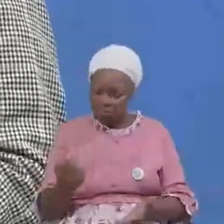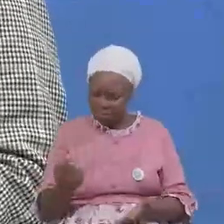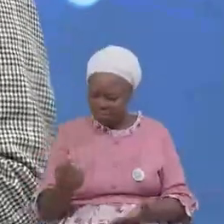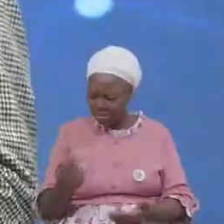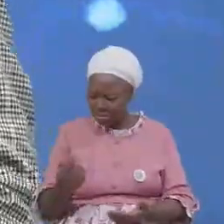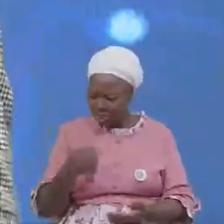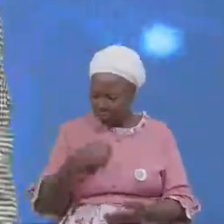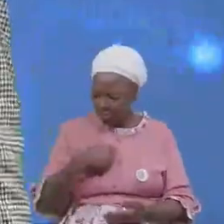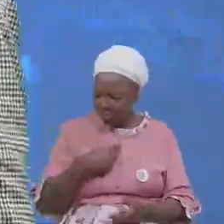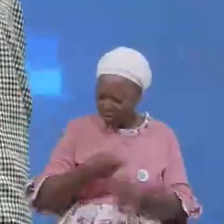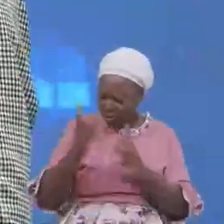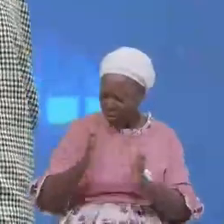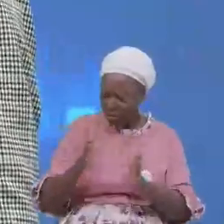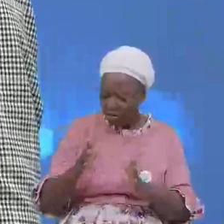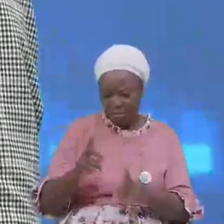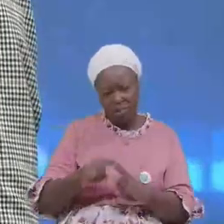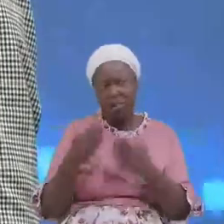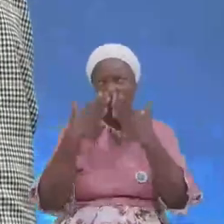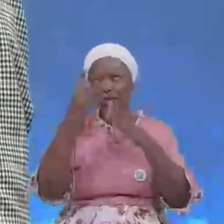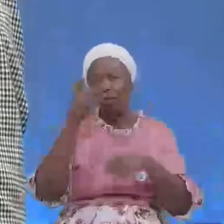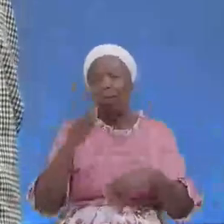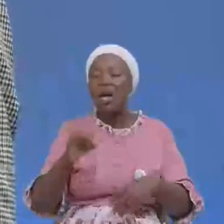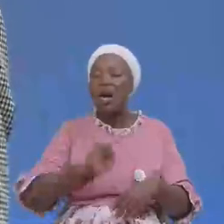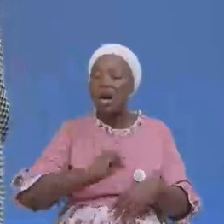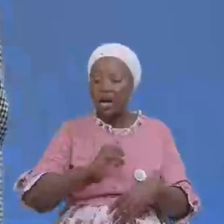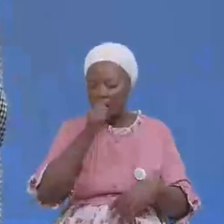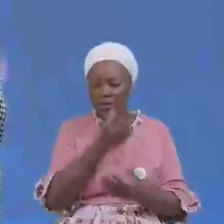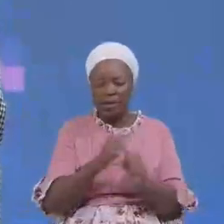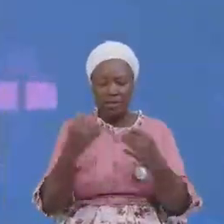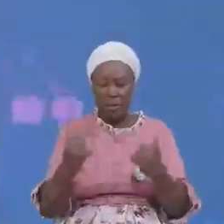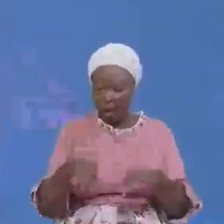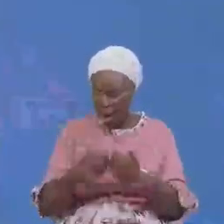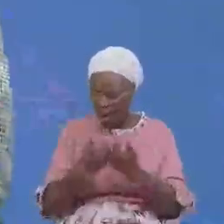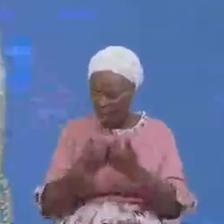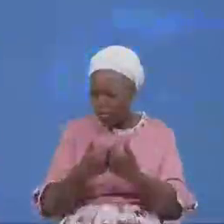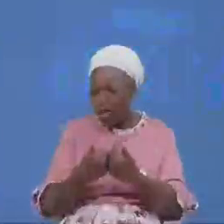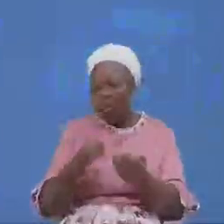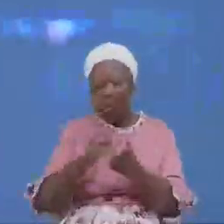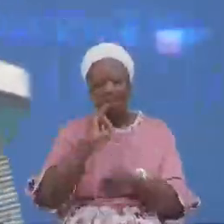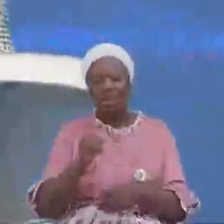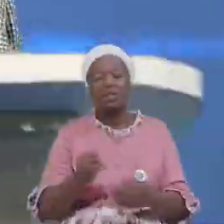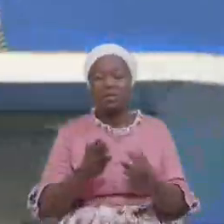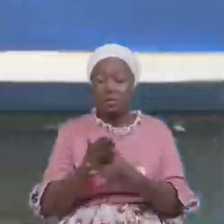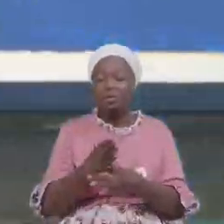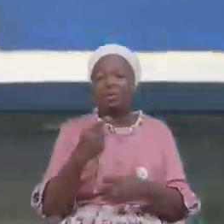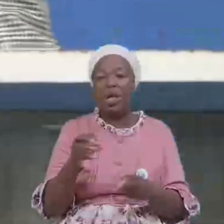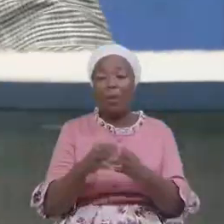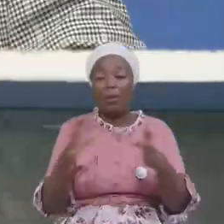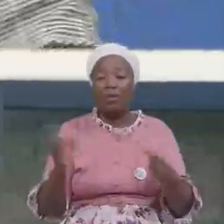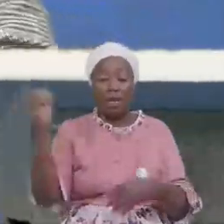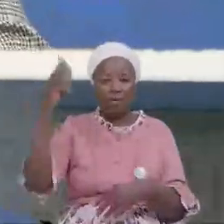sauvé. Comment as-tu été sauvé? La grâce abondante de Dieu. J'étais un homme